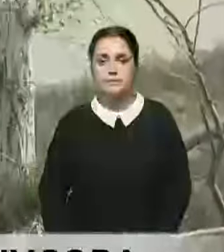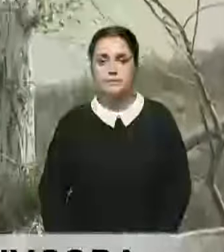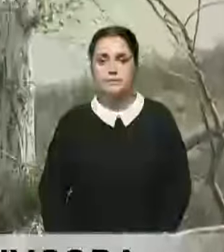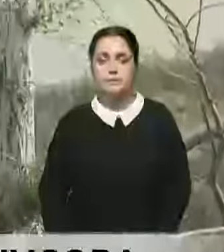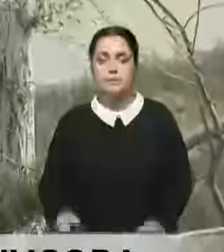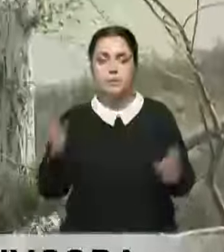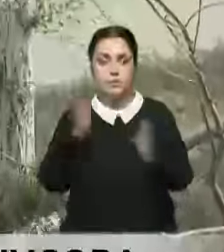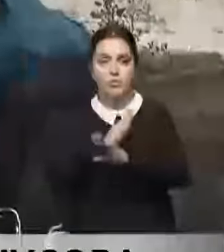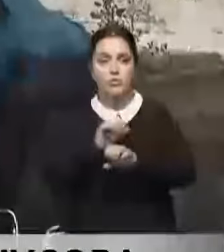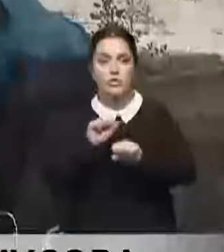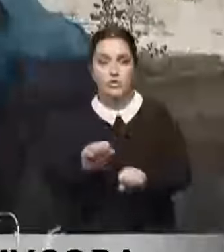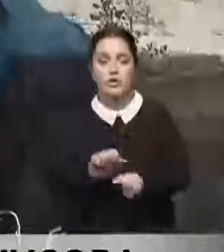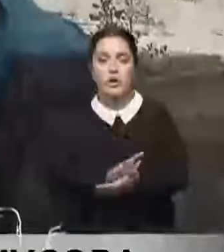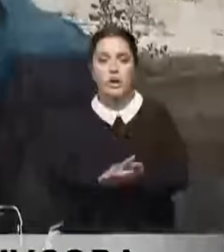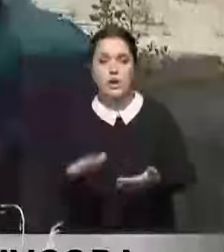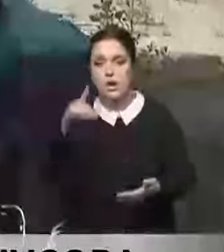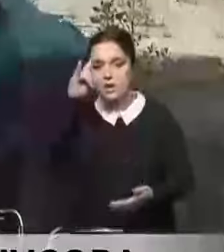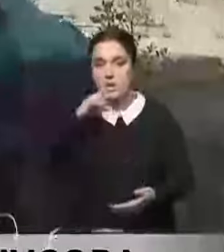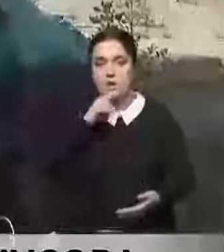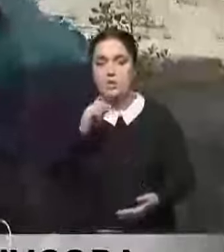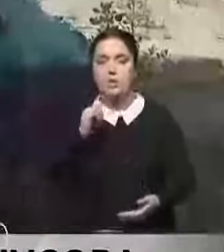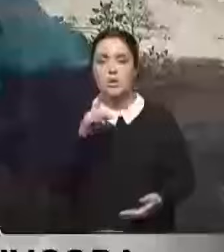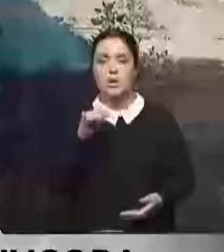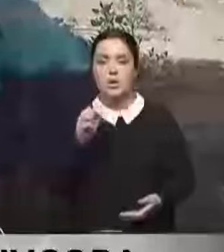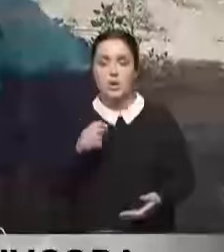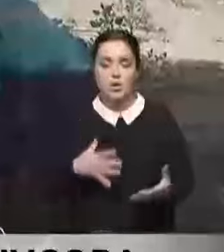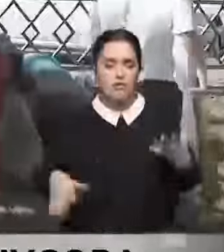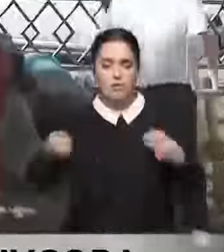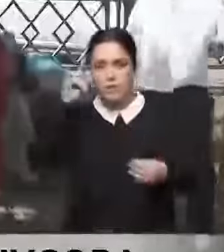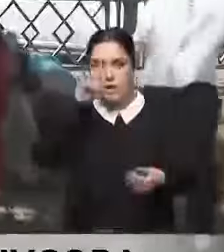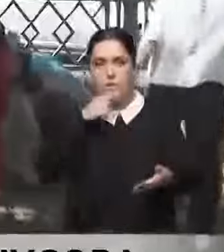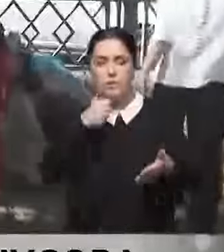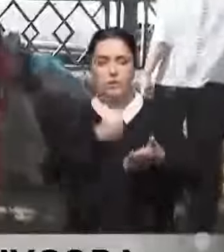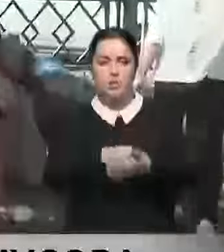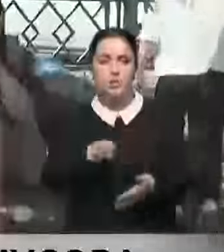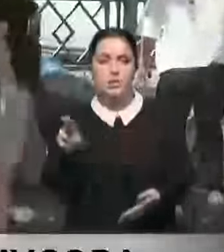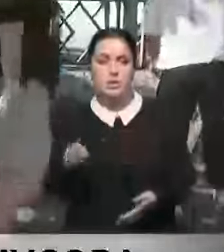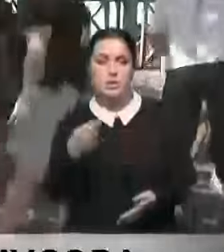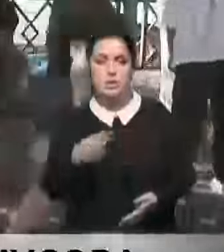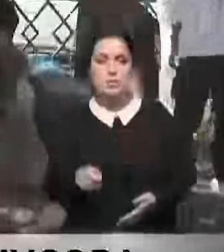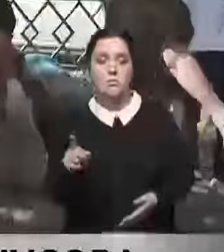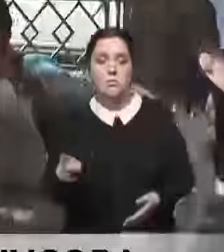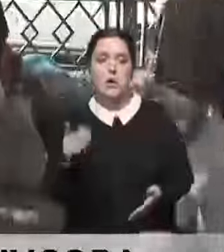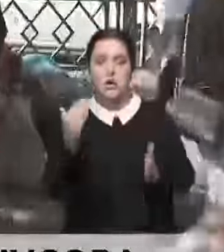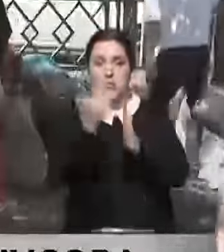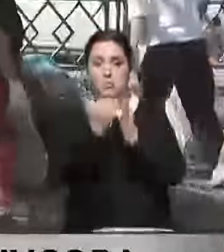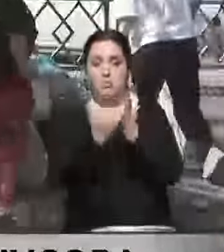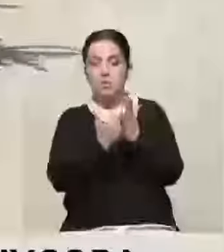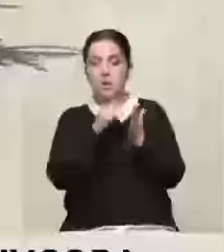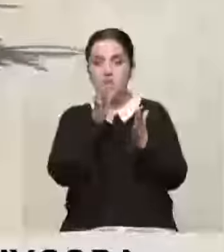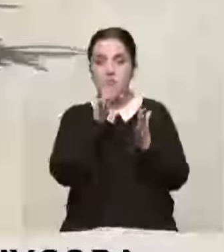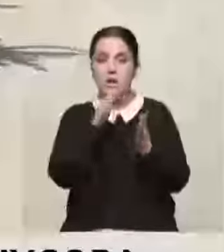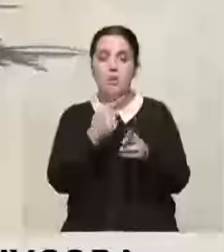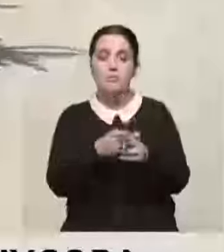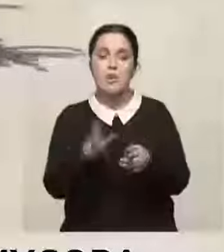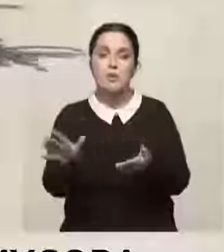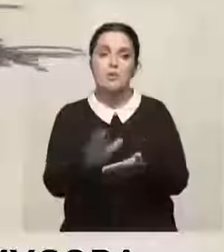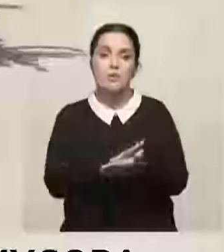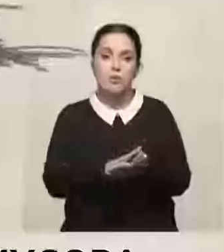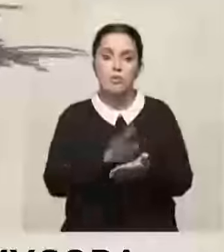Экологическая акция «Таза Казахстан» в области Улытау, как и во всем Казахстане, продлится до конца года. Для этого составили график. Генеральную уборку